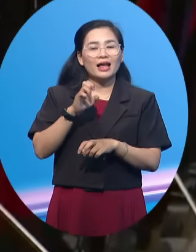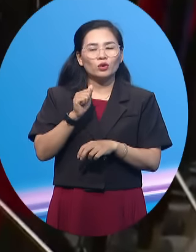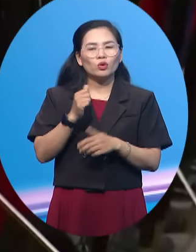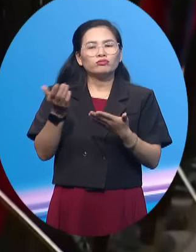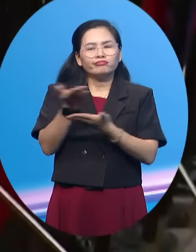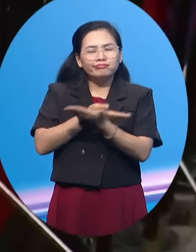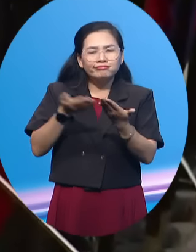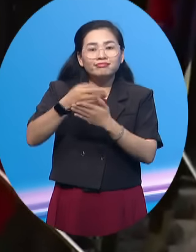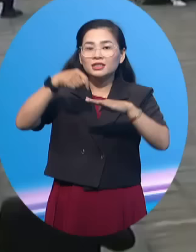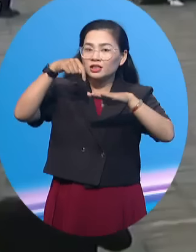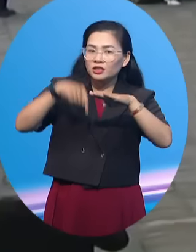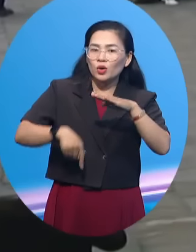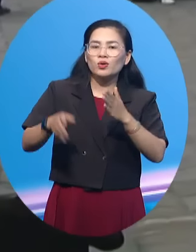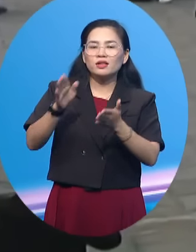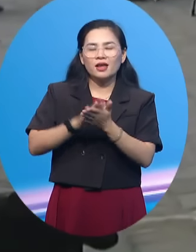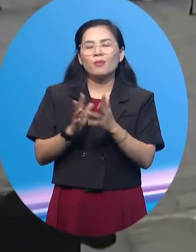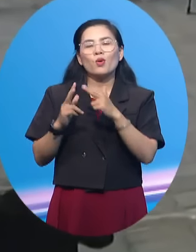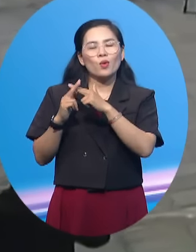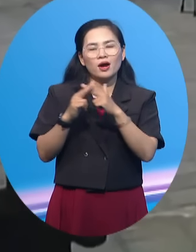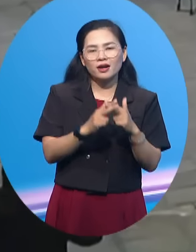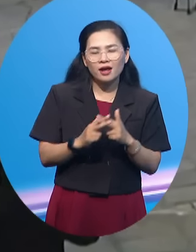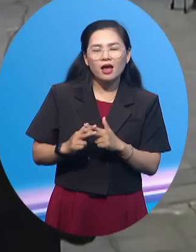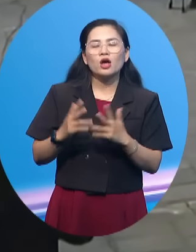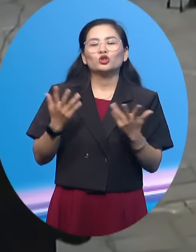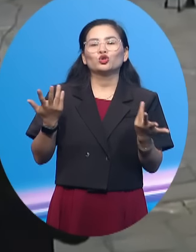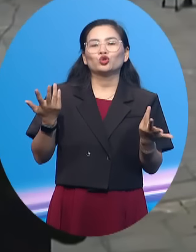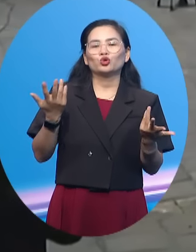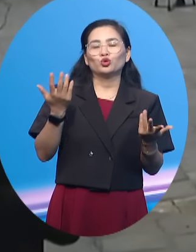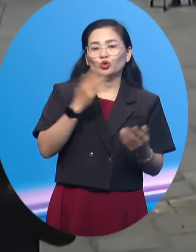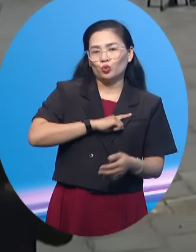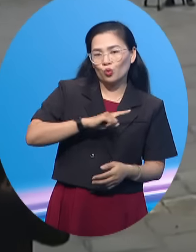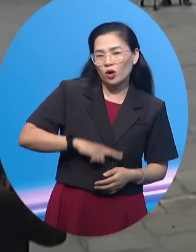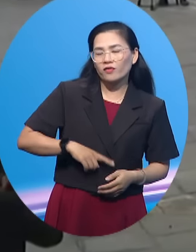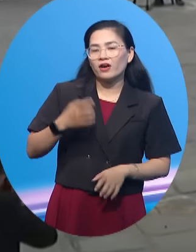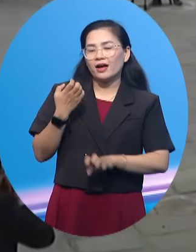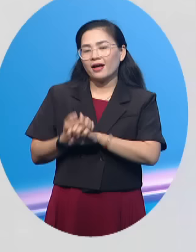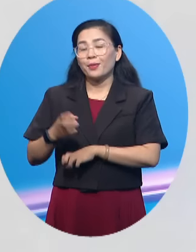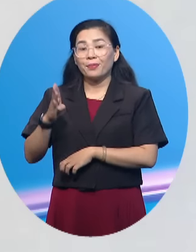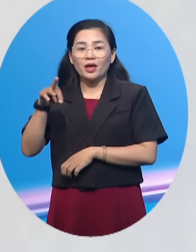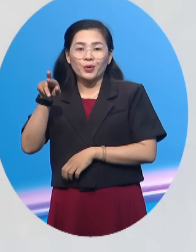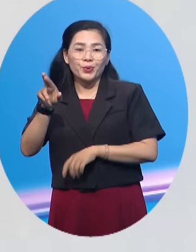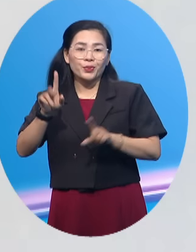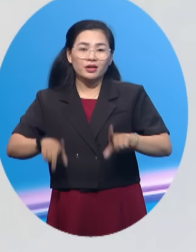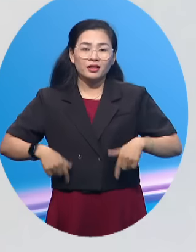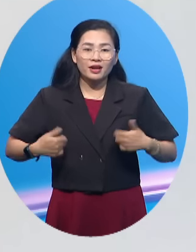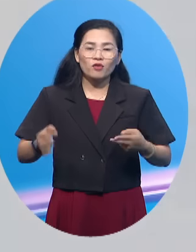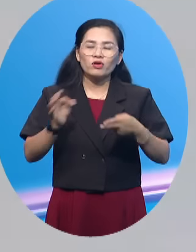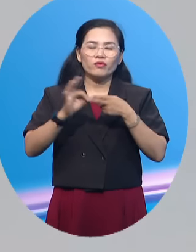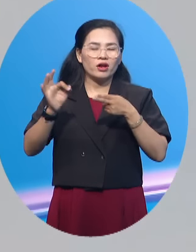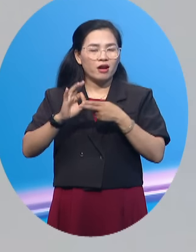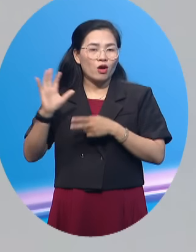sâu rộng quan điểm về quan hệ Trung Quốc-Peru, hợp tác thực tế trong nhiều lĩnh vực và các vấn đề quốc tế và khu vực cùng quan